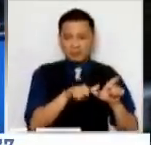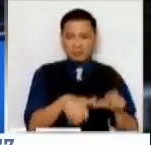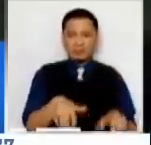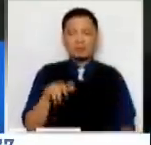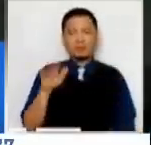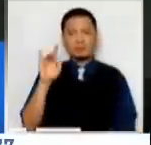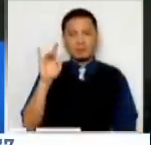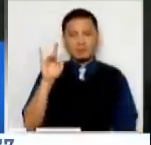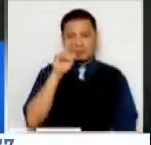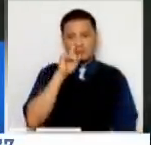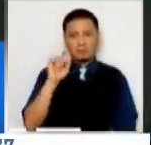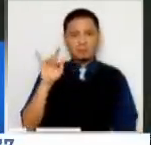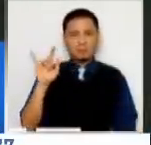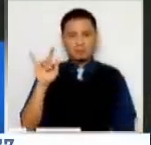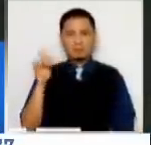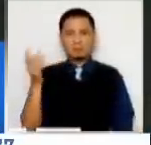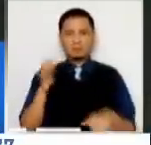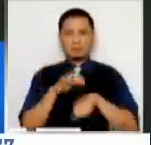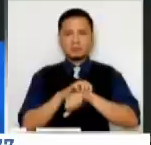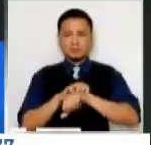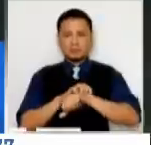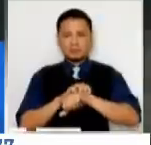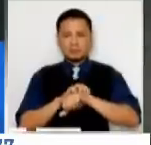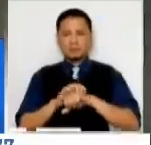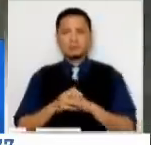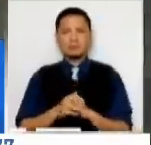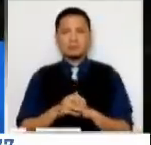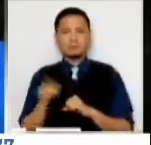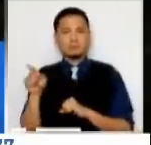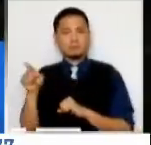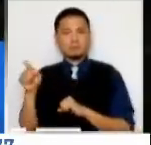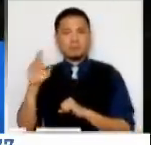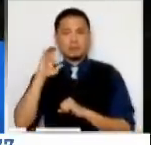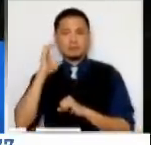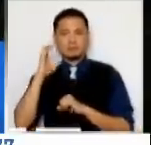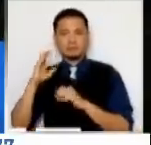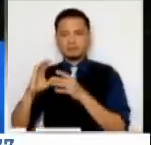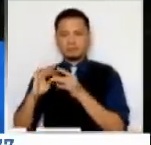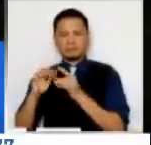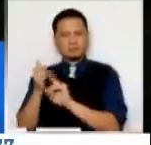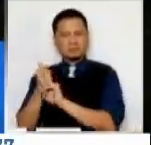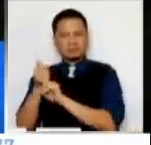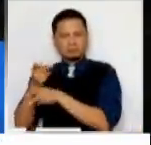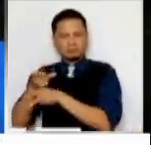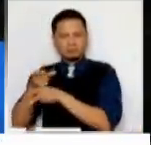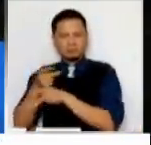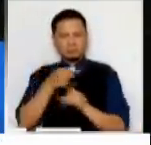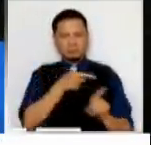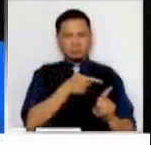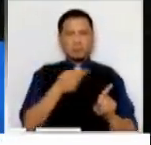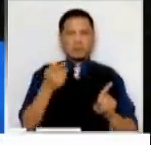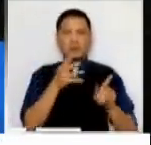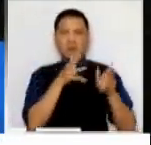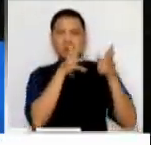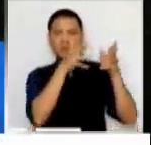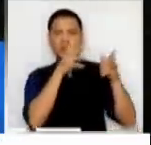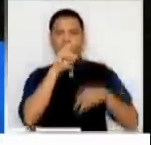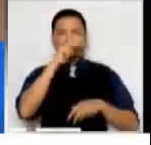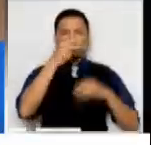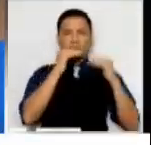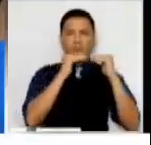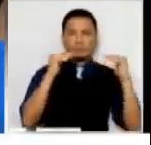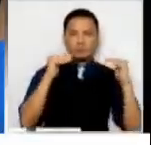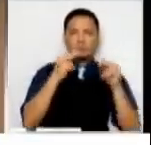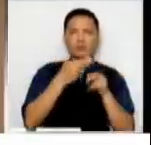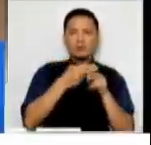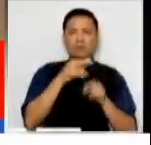kagabi. Kwento ng pinsan at tagapag-alaga ng biktima, naiwan sa second floor si Jeremiah. Kasi kama niya yon, yung sa